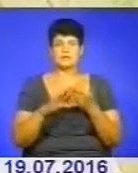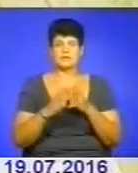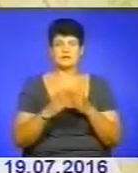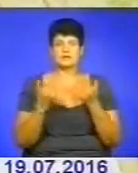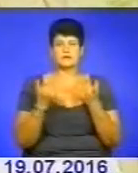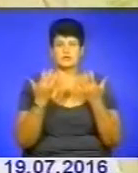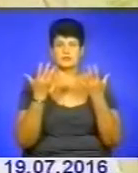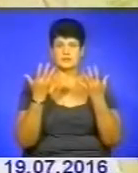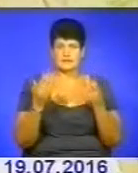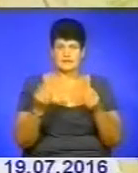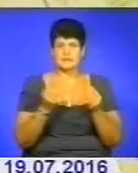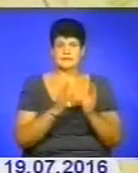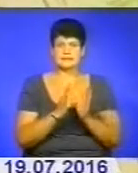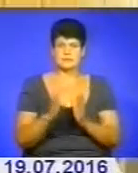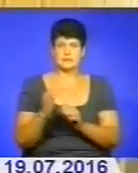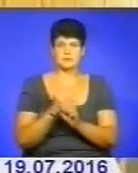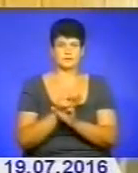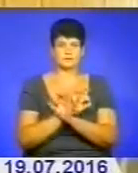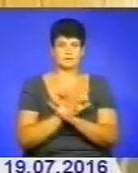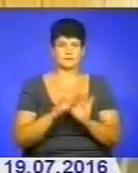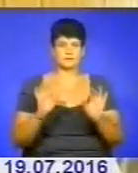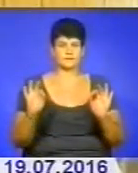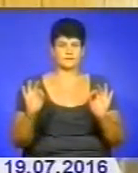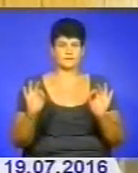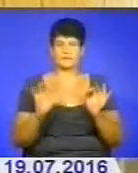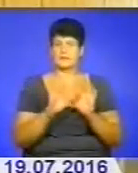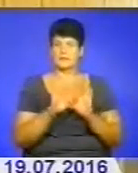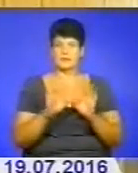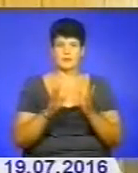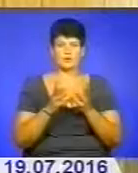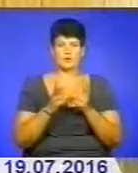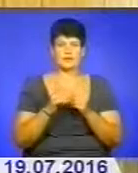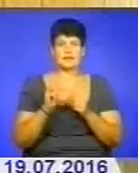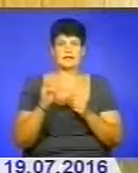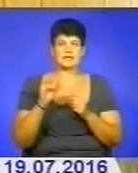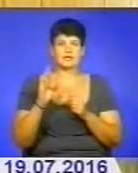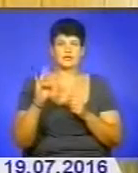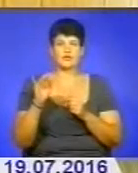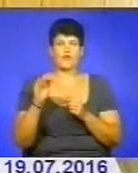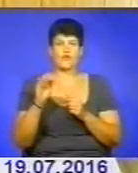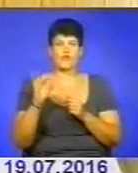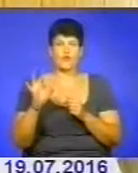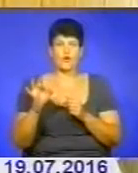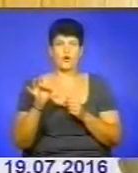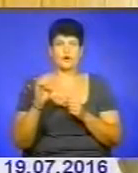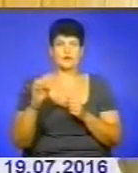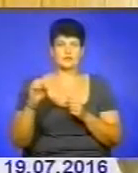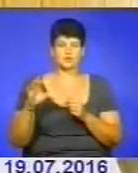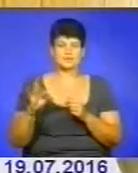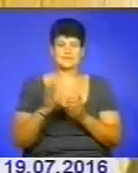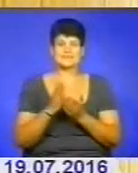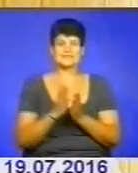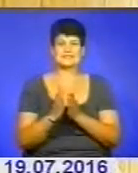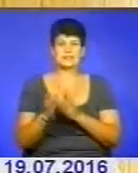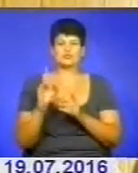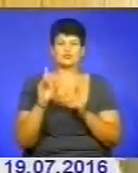сьогодні система працює успішно. Не розрахували інфоресурс системи в цілому, що буде такий